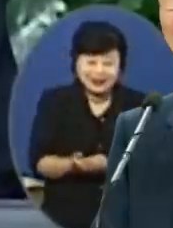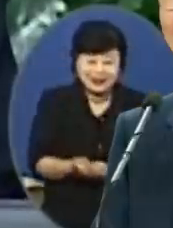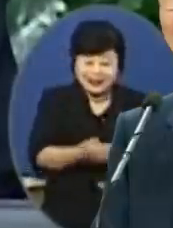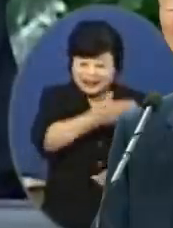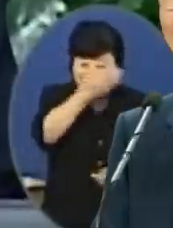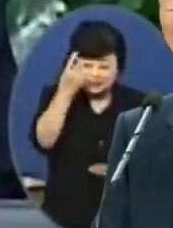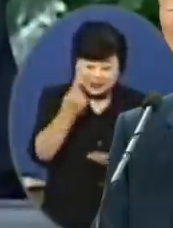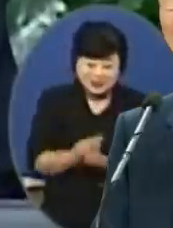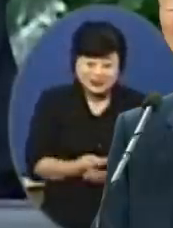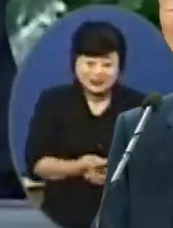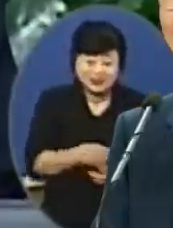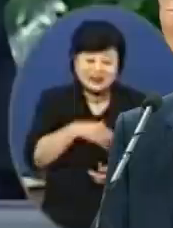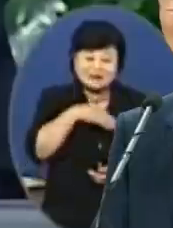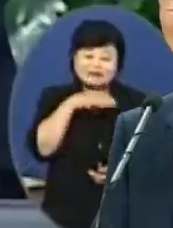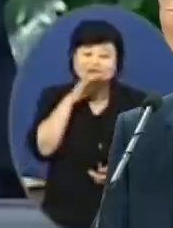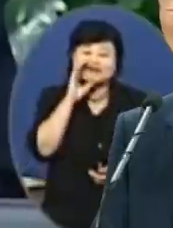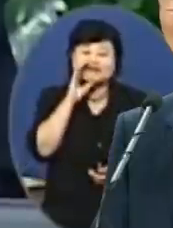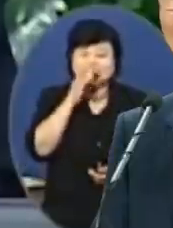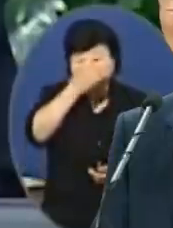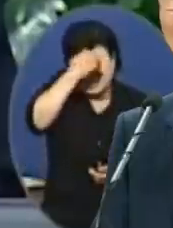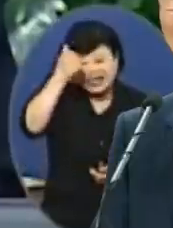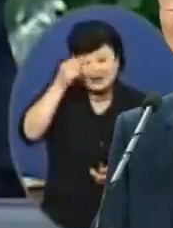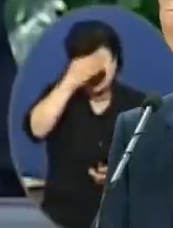때 왔는데 할아버지가 되고